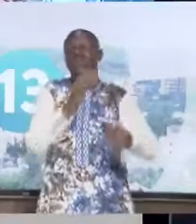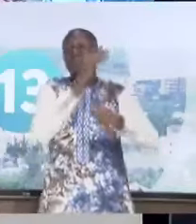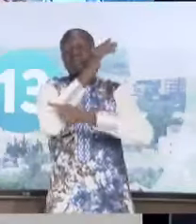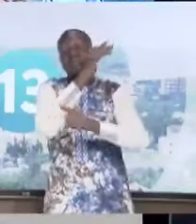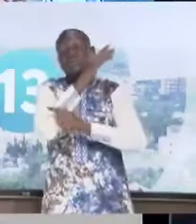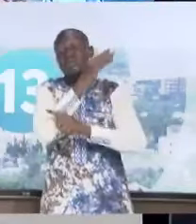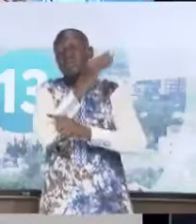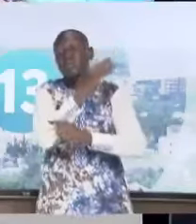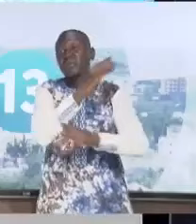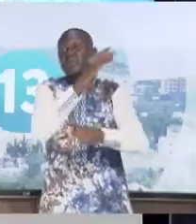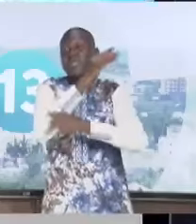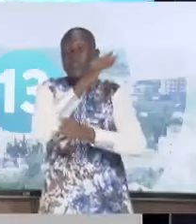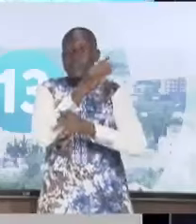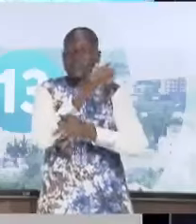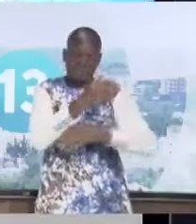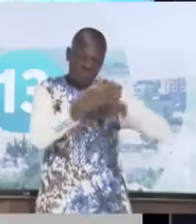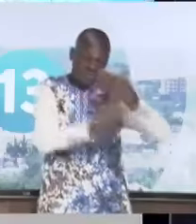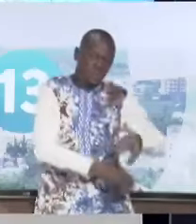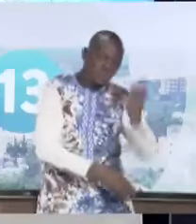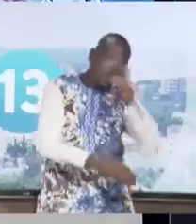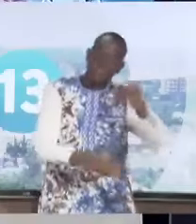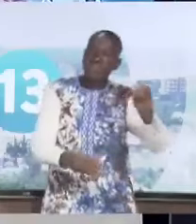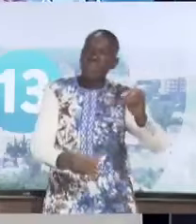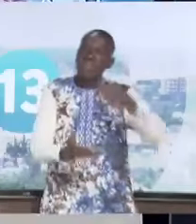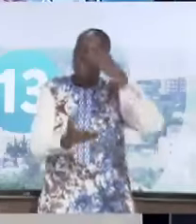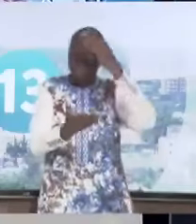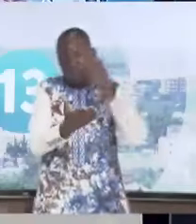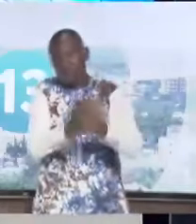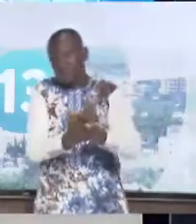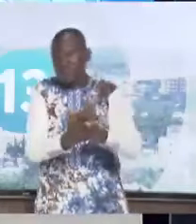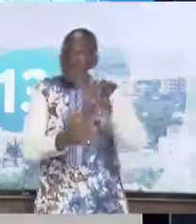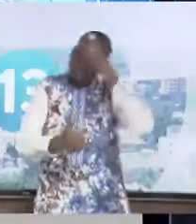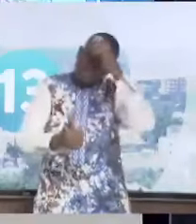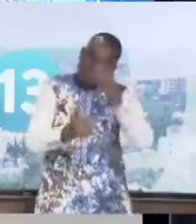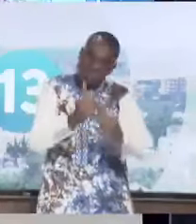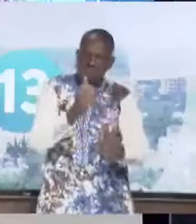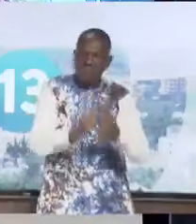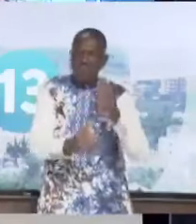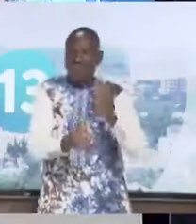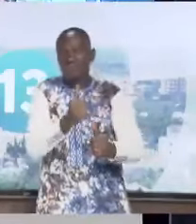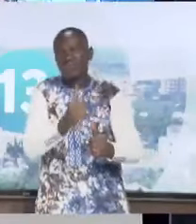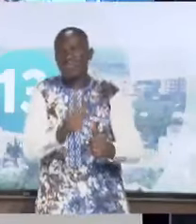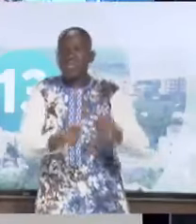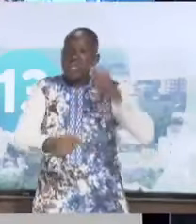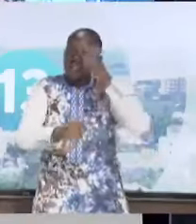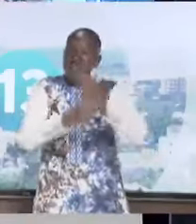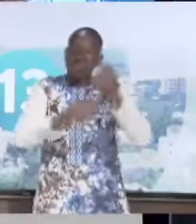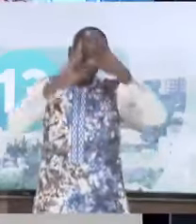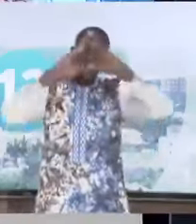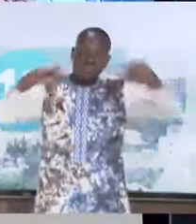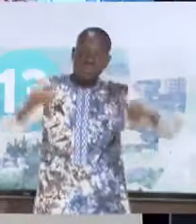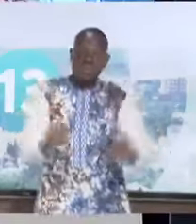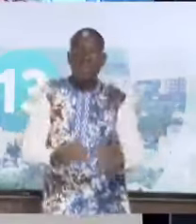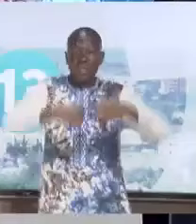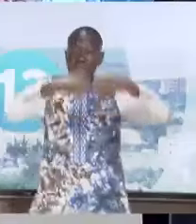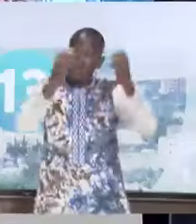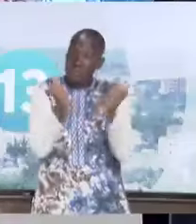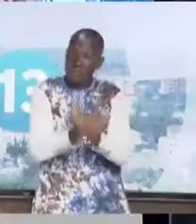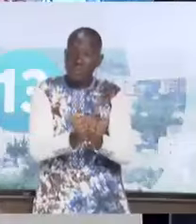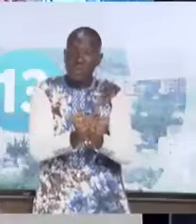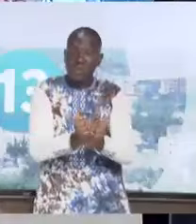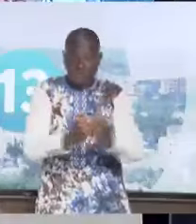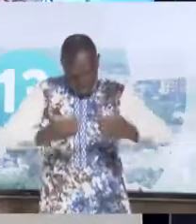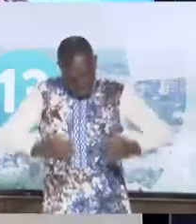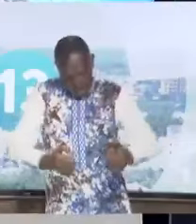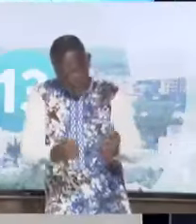la périphérie. Cette rupture est accidentelle liée à un engin de chantier. Les équipes se sont immédiatement